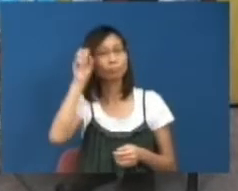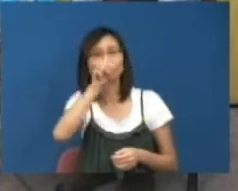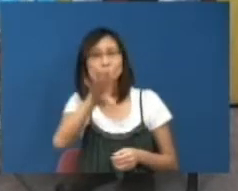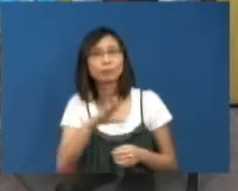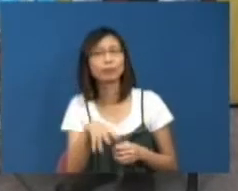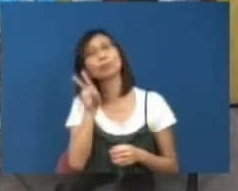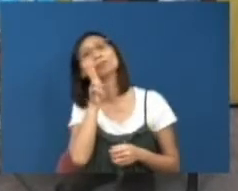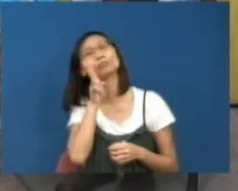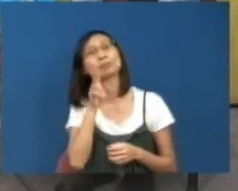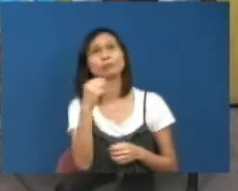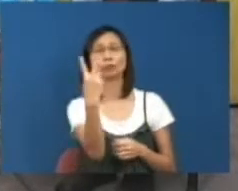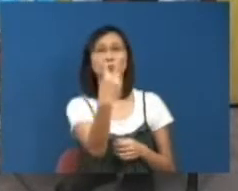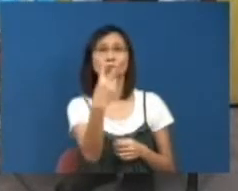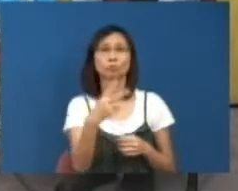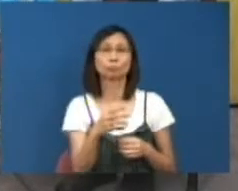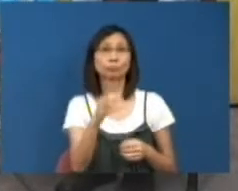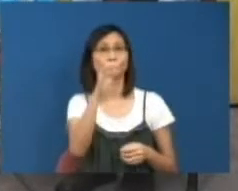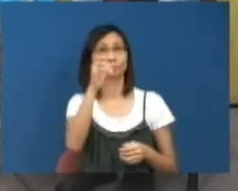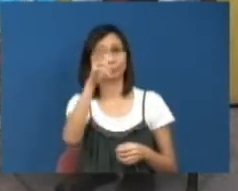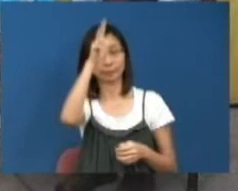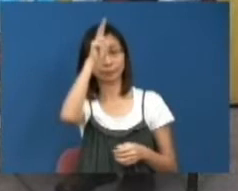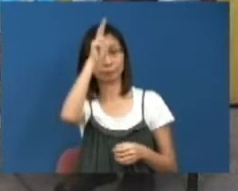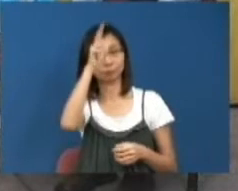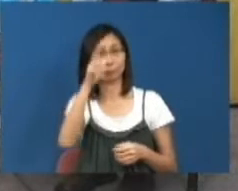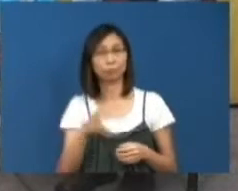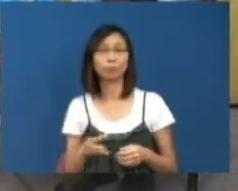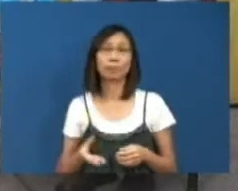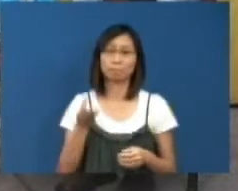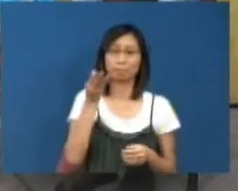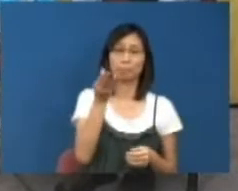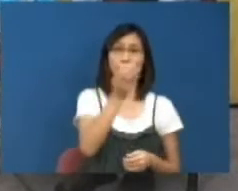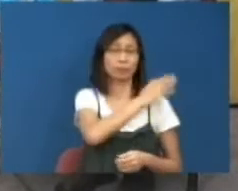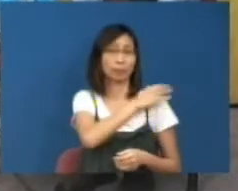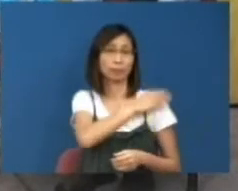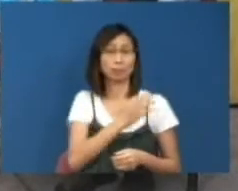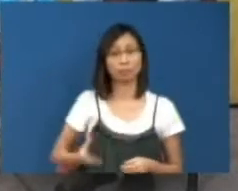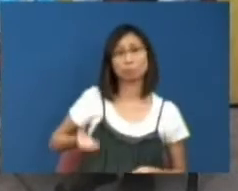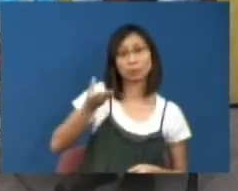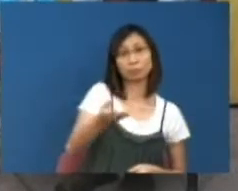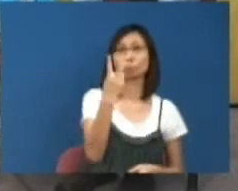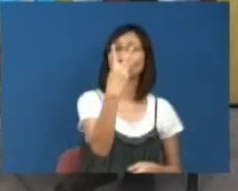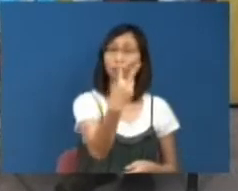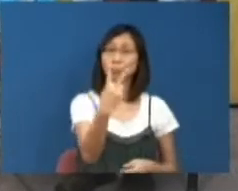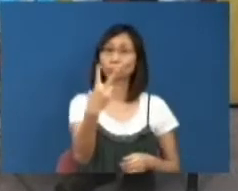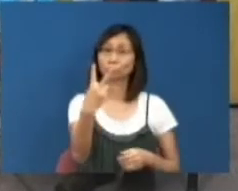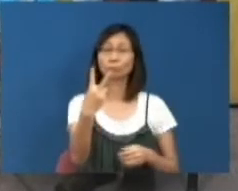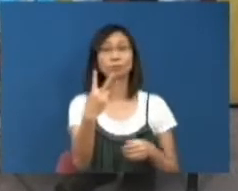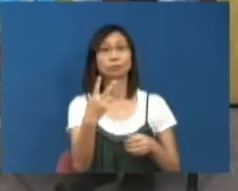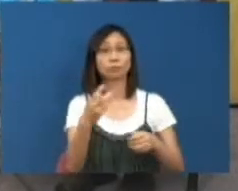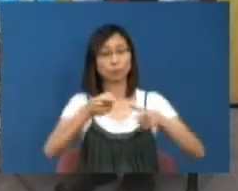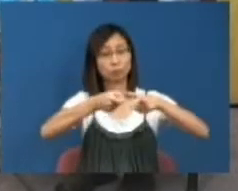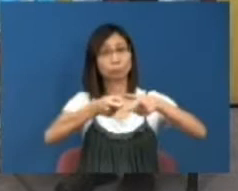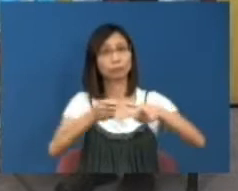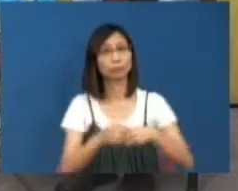譬如兩大即係政府咧就將個責任就擺咗喺兩個大嘅能源供應商啦嚇，咁啊包括一個中電一個廣